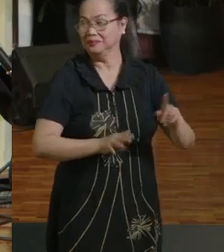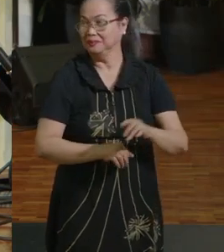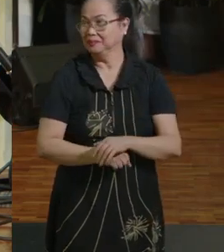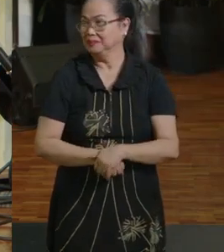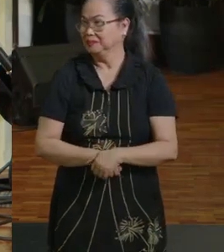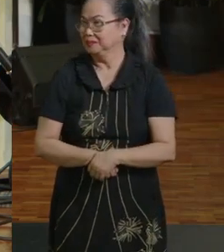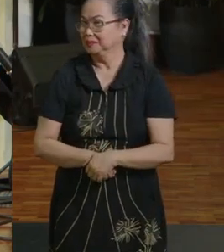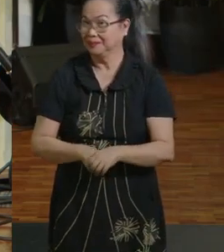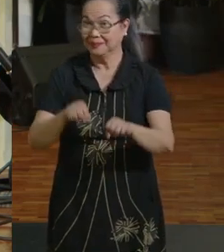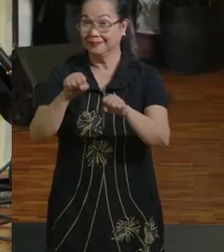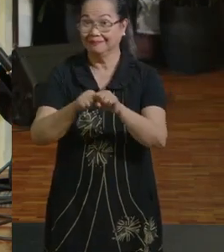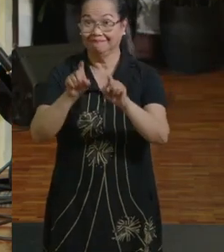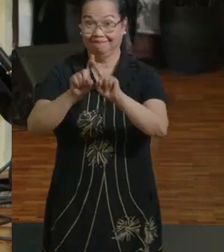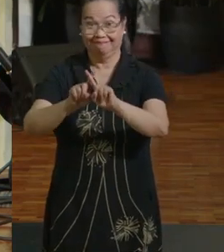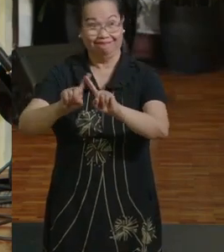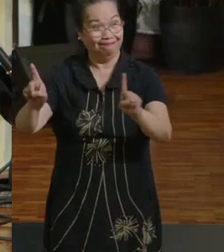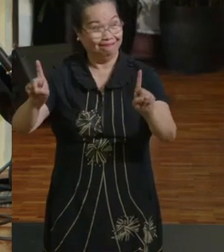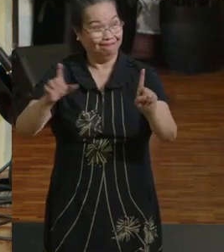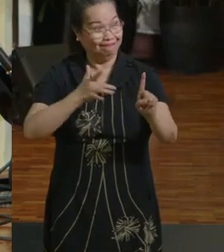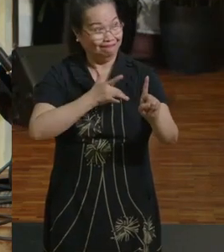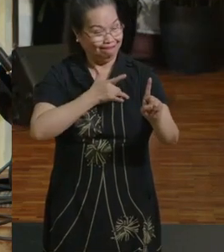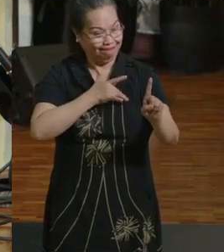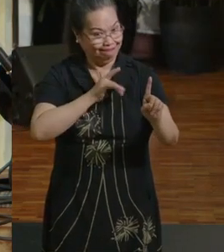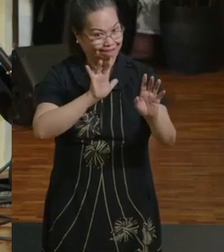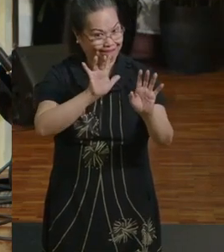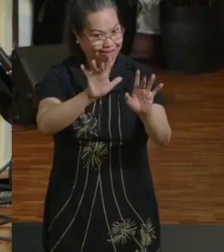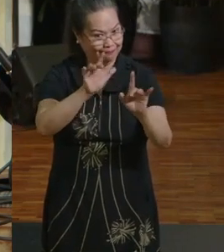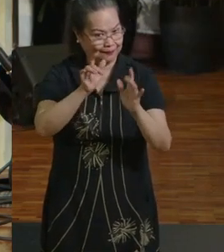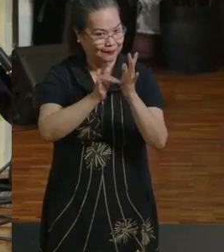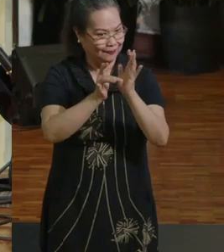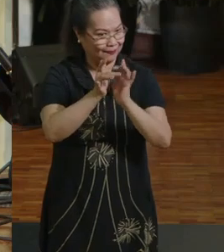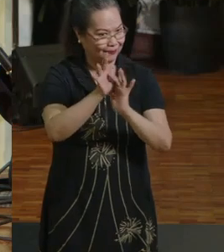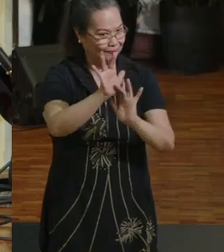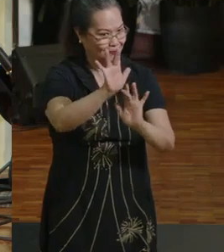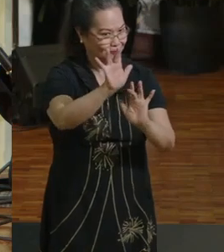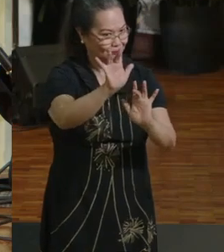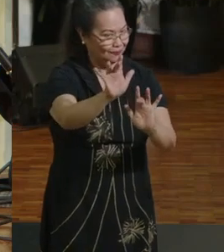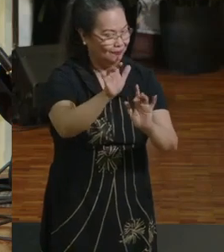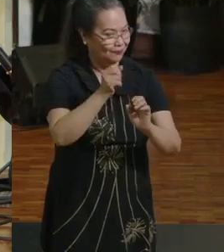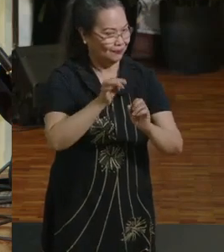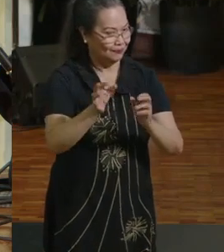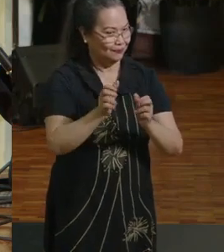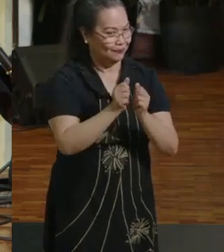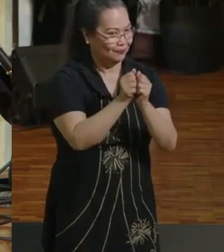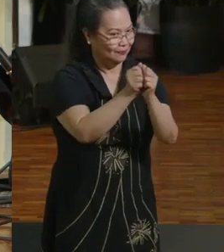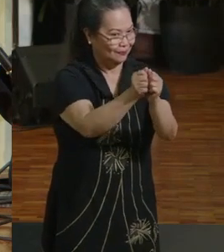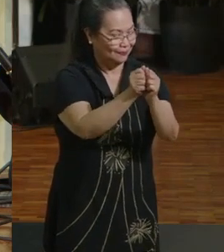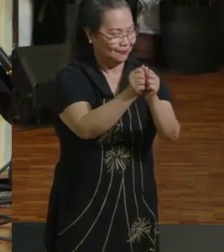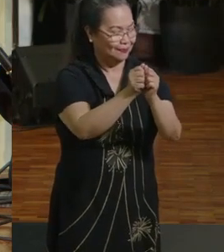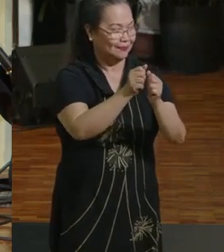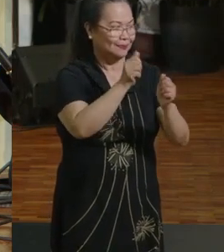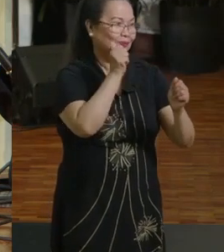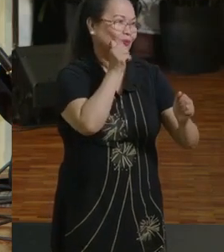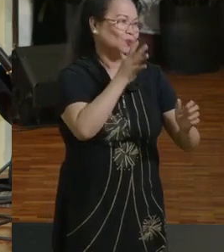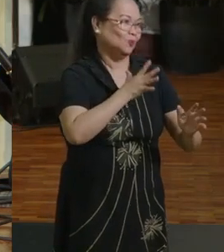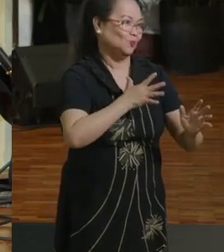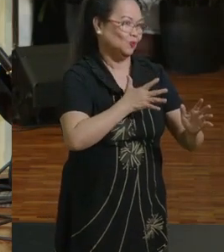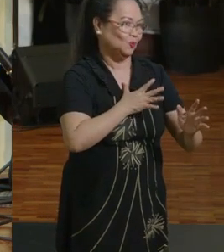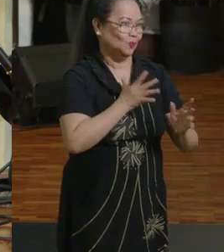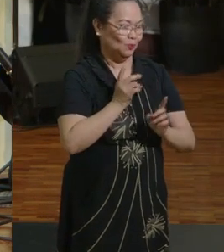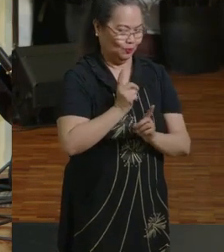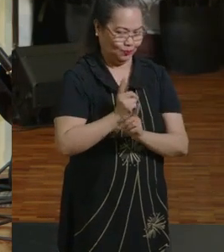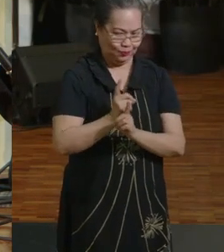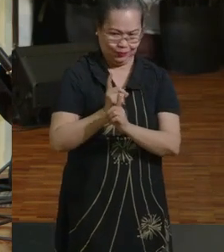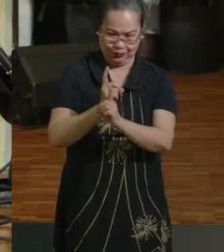So kakaibang pagmamalasakit ang pinakita ni Jesus sa kanila. At sila ay nag-respond with